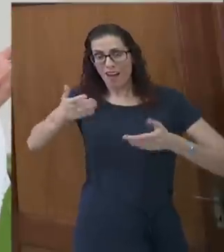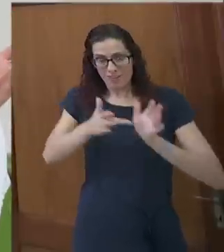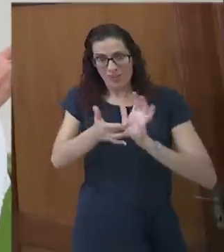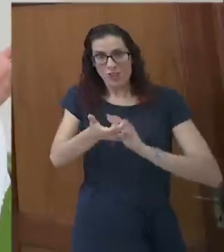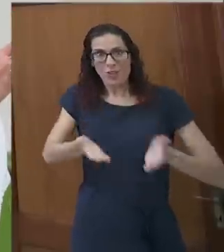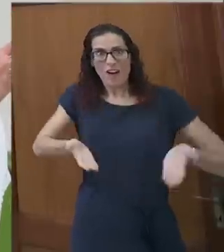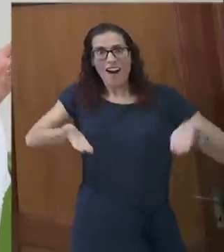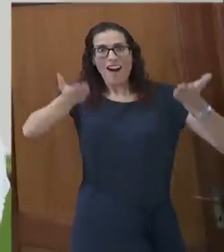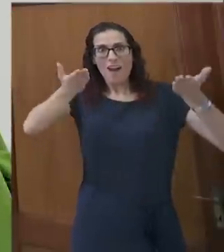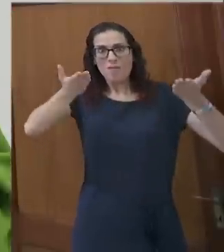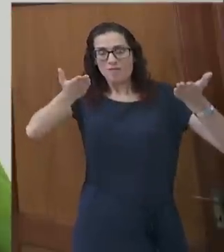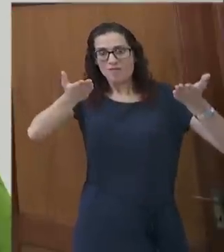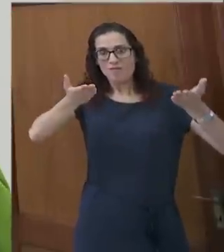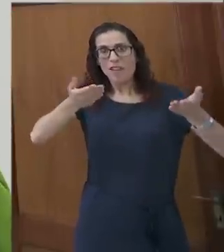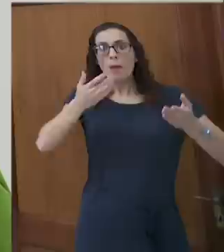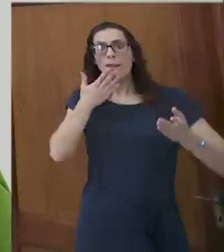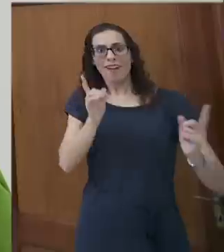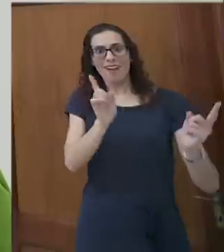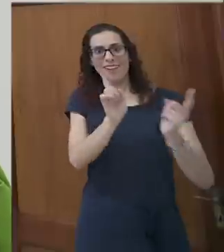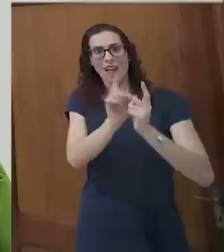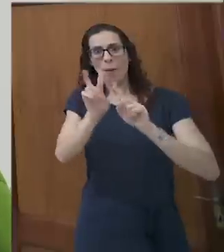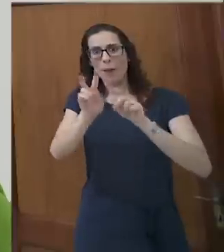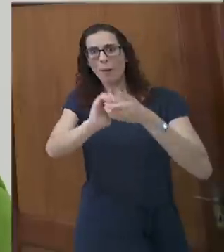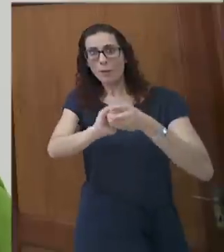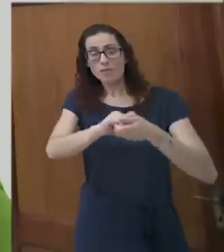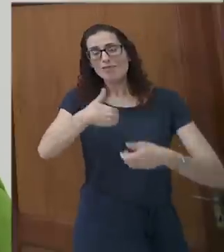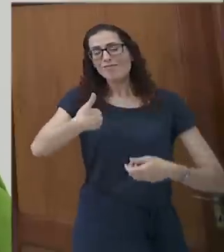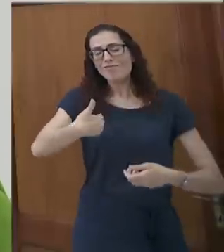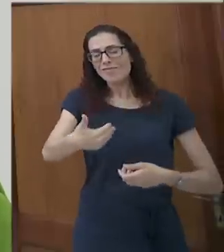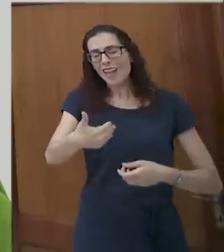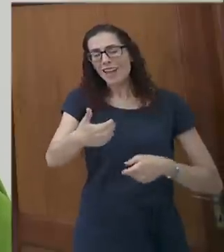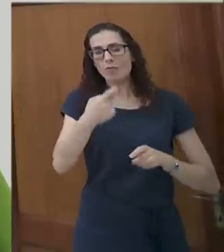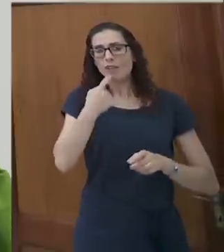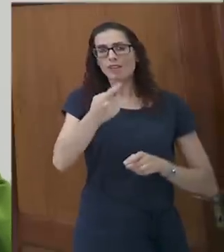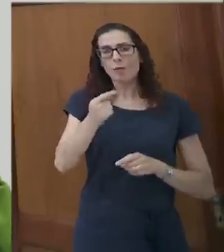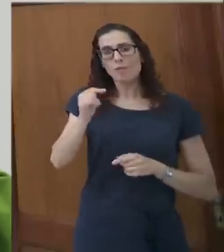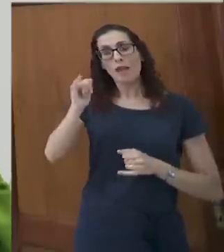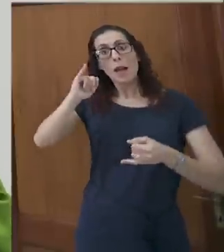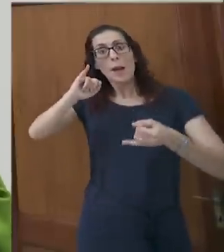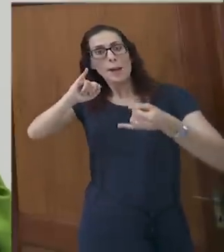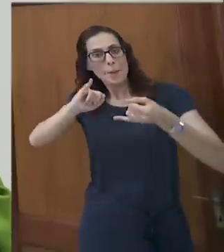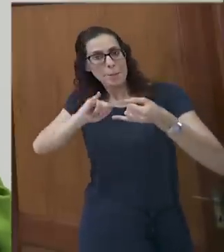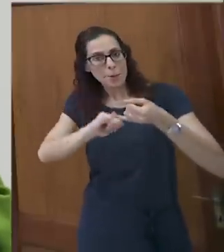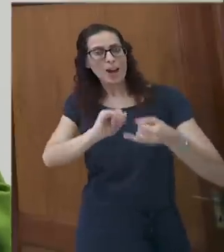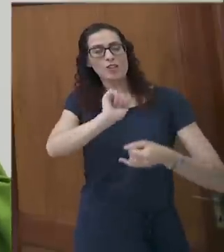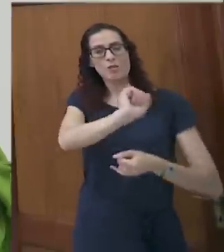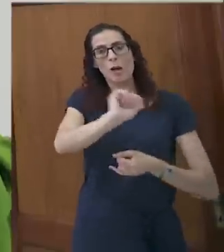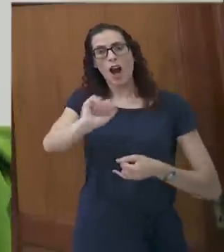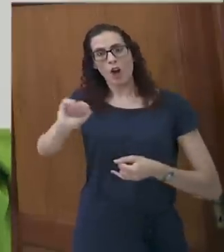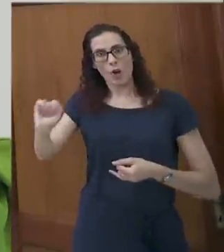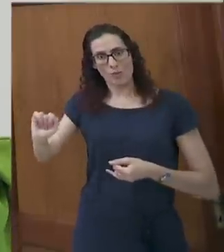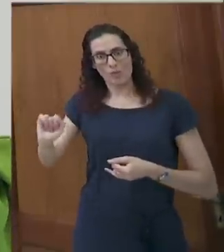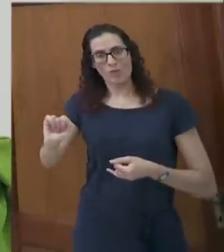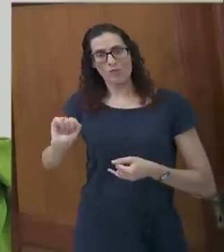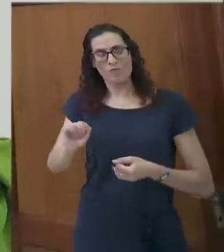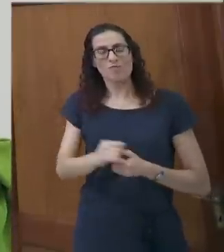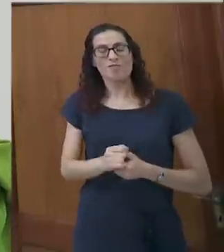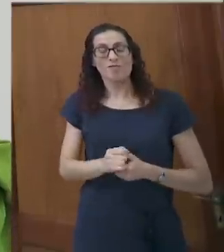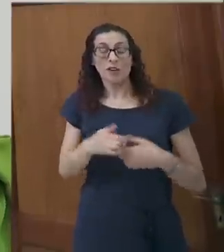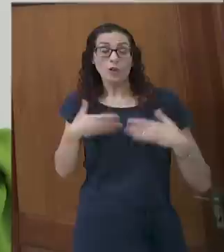magħkom. U jrid li aħna wkoll din li nwasslu kull fejn inkunu